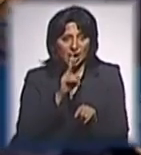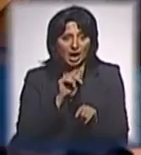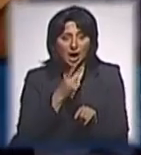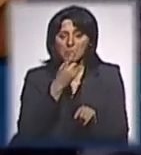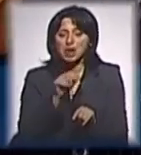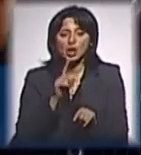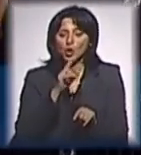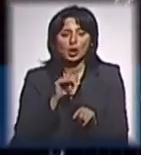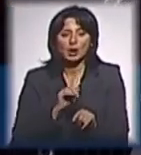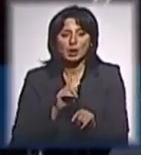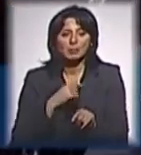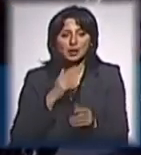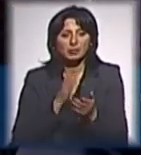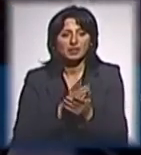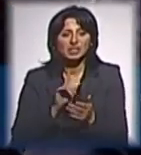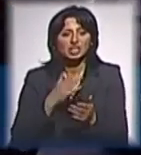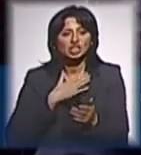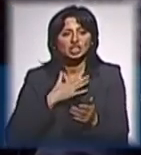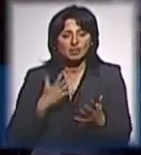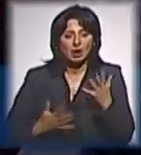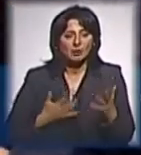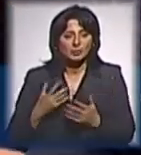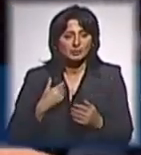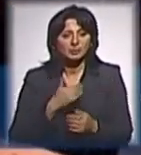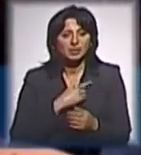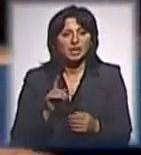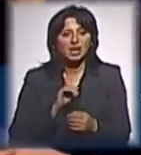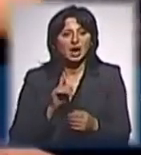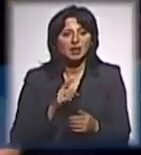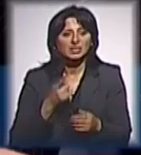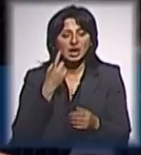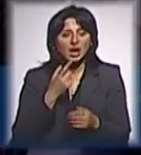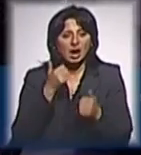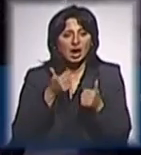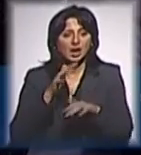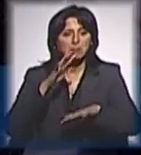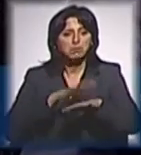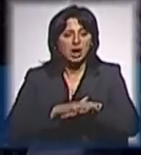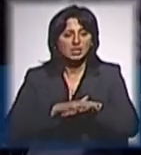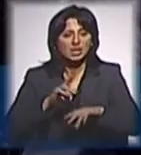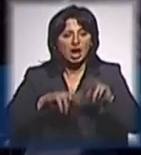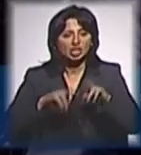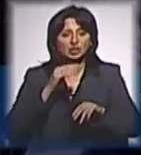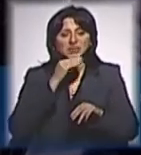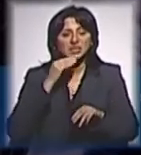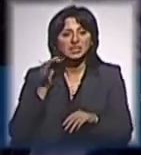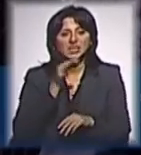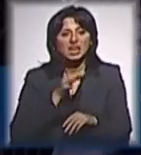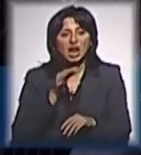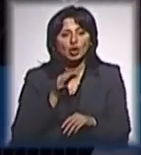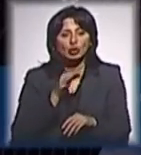მარტო კახას მაქვს რაღაც ჩემი ამბიციები მინდა რომ რაღაც კარგი ბაზები და ესეთი რაღაცები აშენდეს მცხეთის